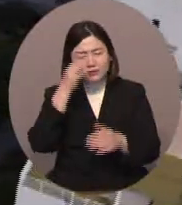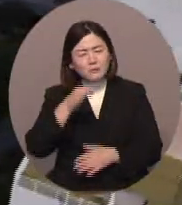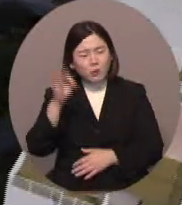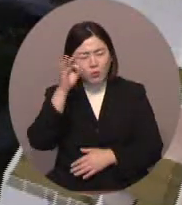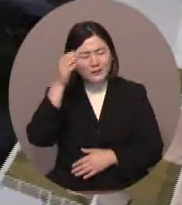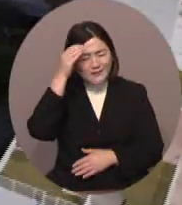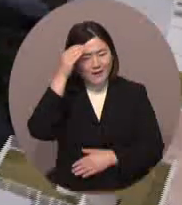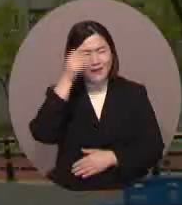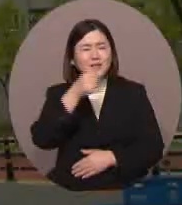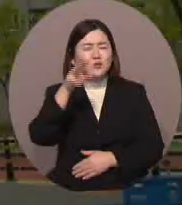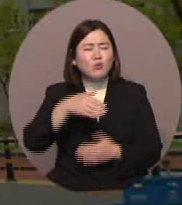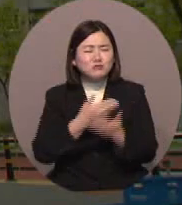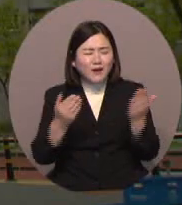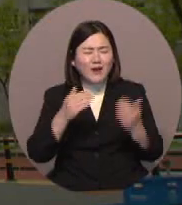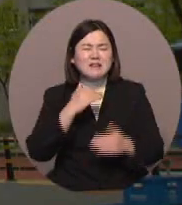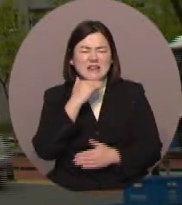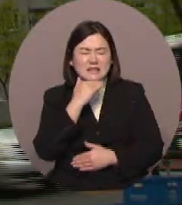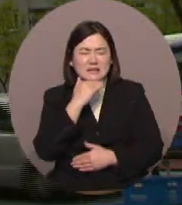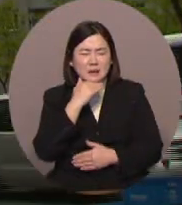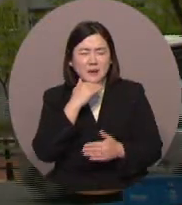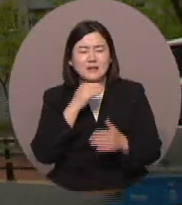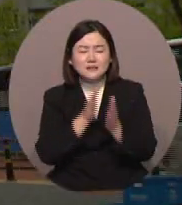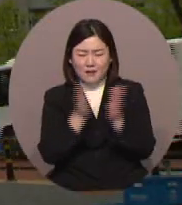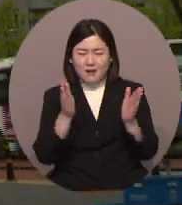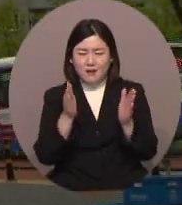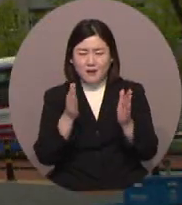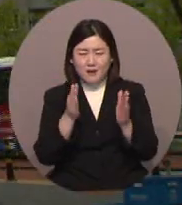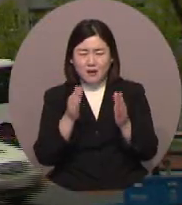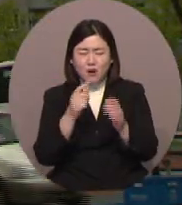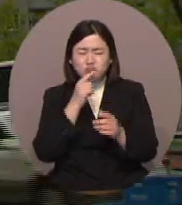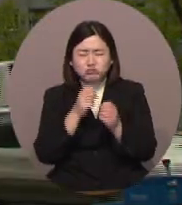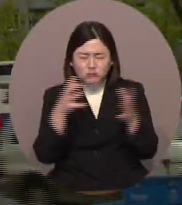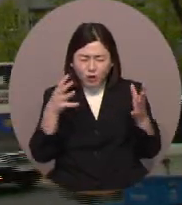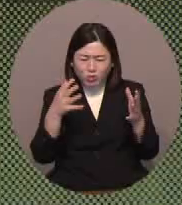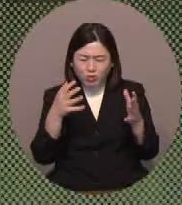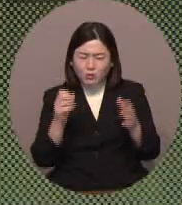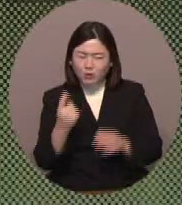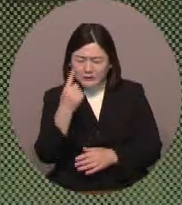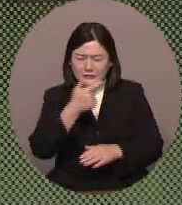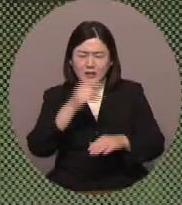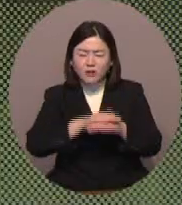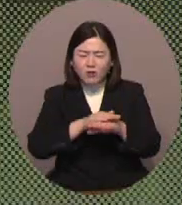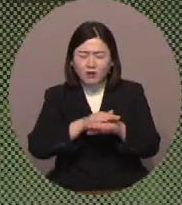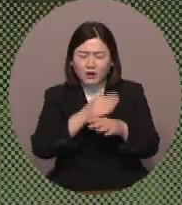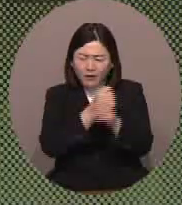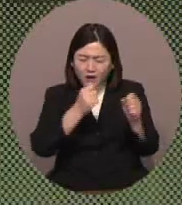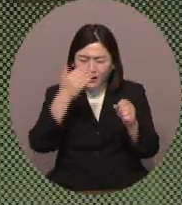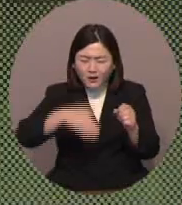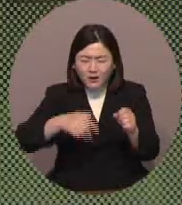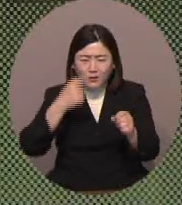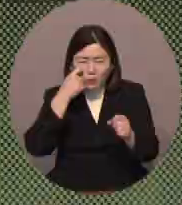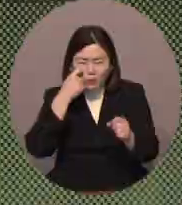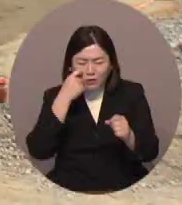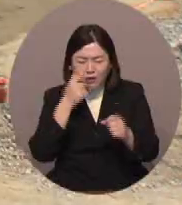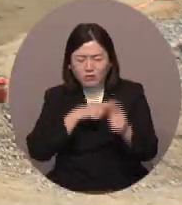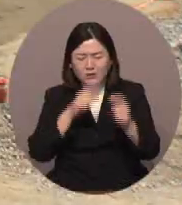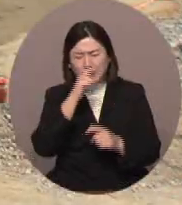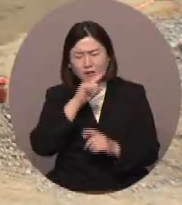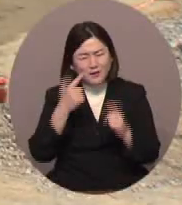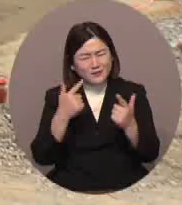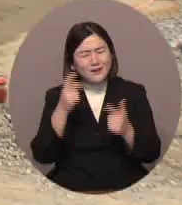높은 세종으로 분양 대기 수요가 쏠리면서 이른바 풍선 효과로 인해 대전 지역 미분양 미계약 사태가 더